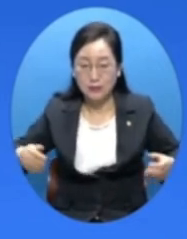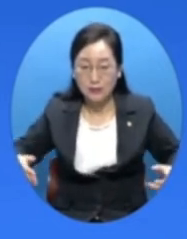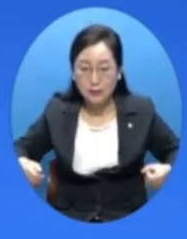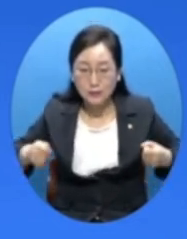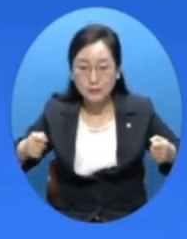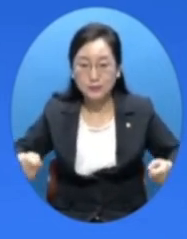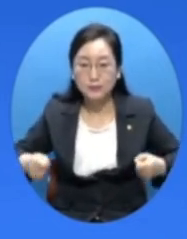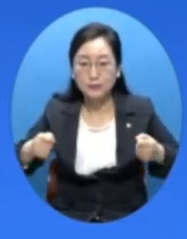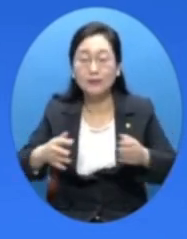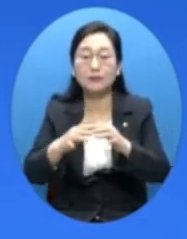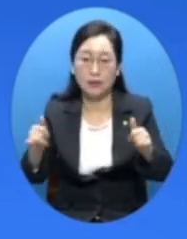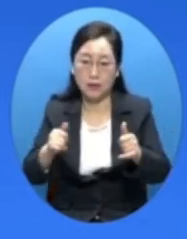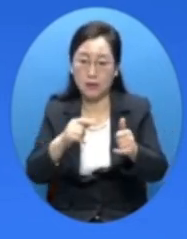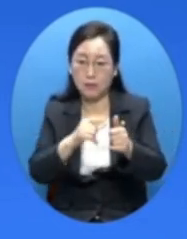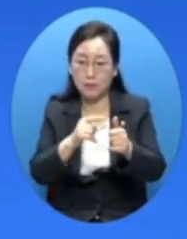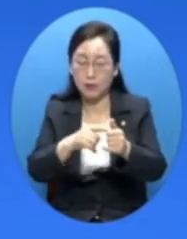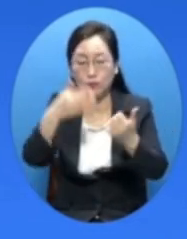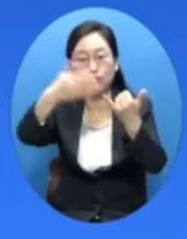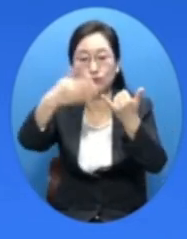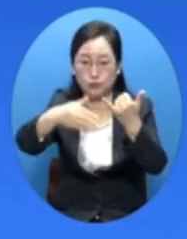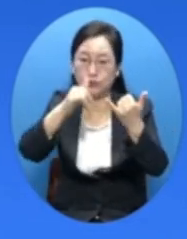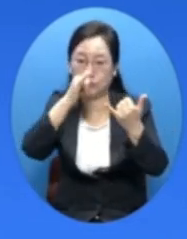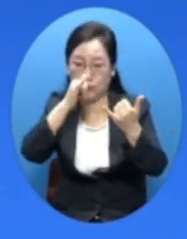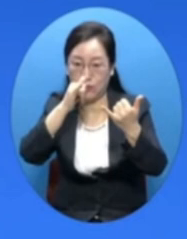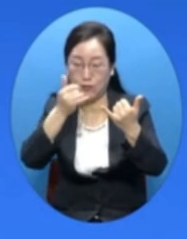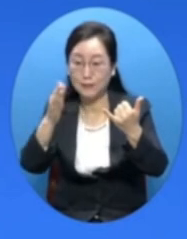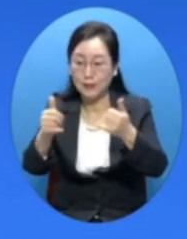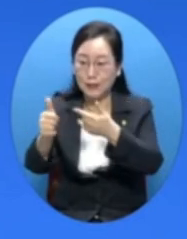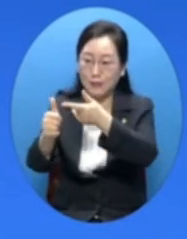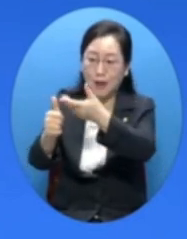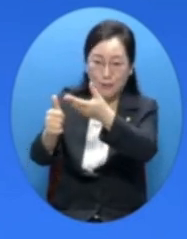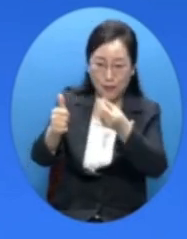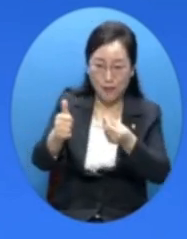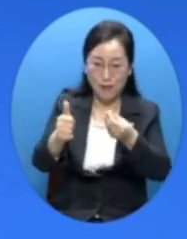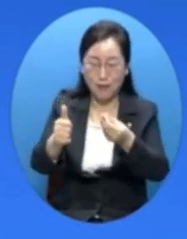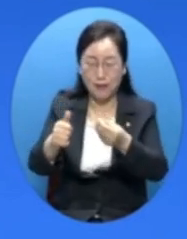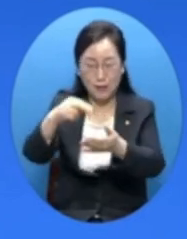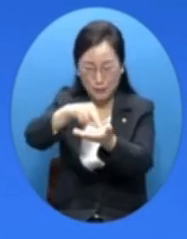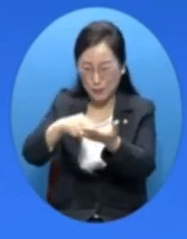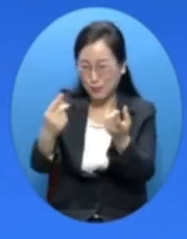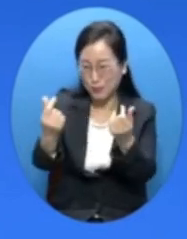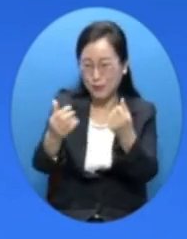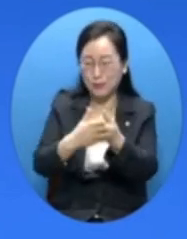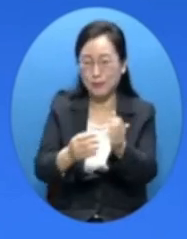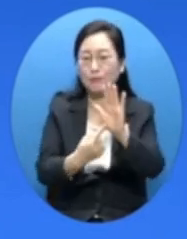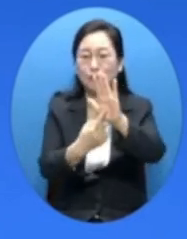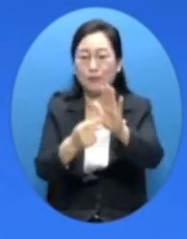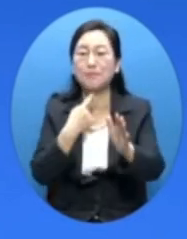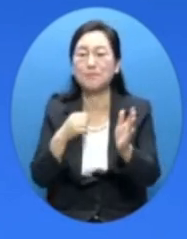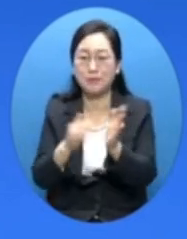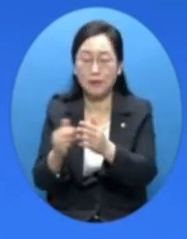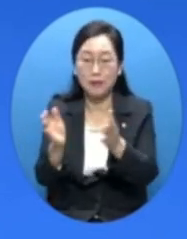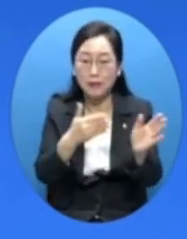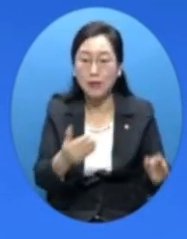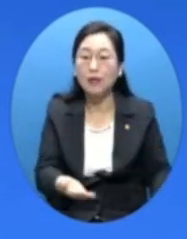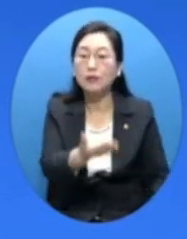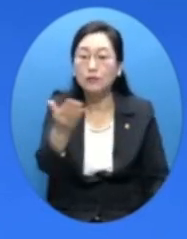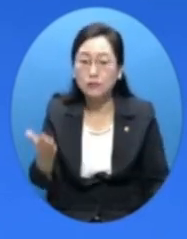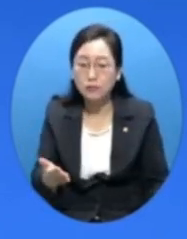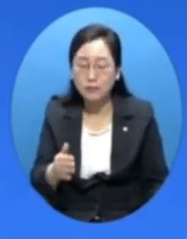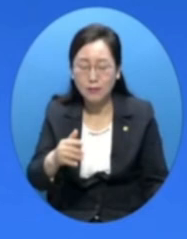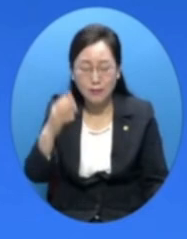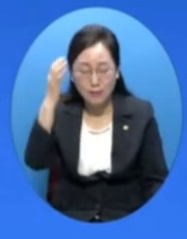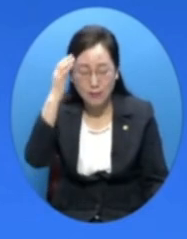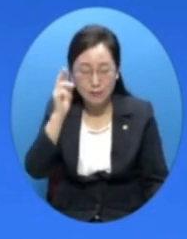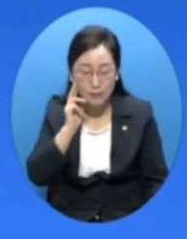보고 감동을 받아서 이 얘기를 소개합니다. 여러분 아무리 이게 힘들고 어렵고 고통스러운 일이 다가와도 주님